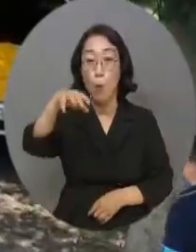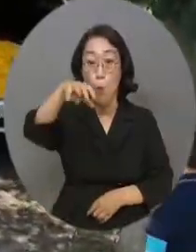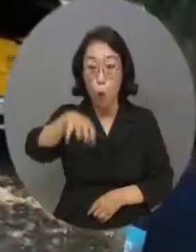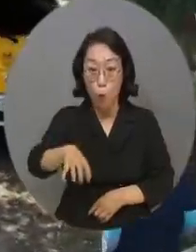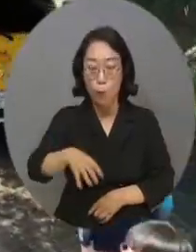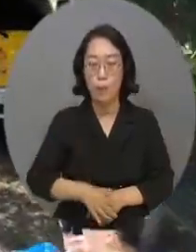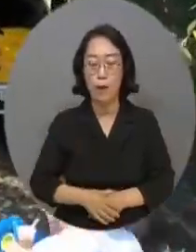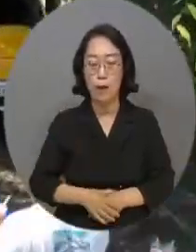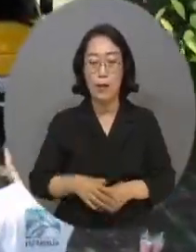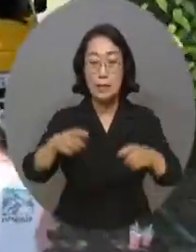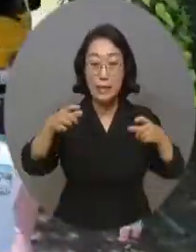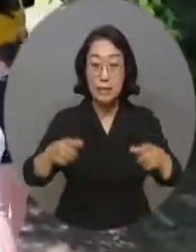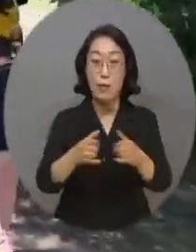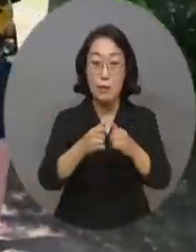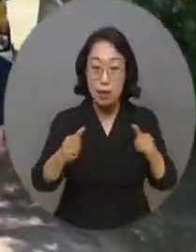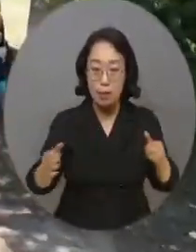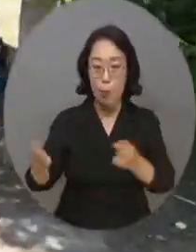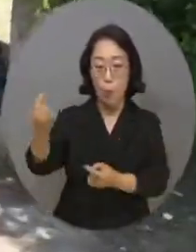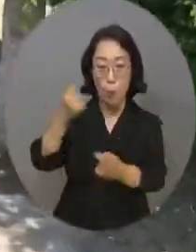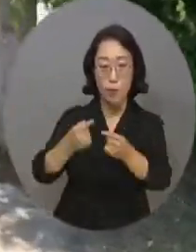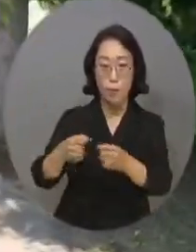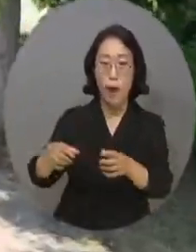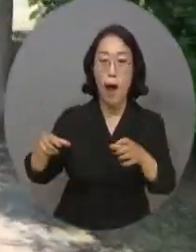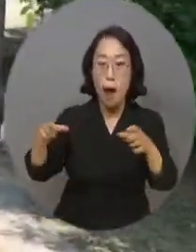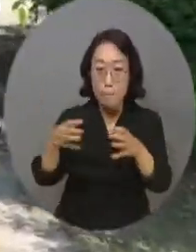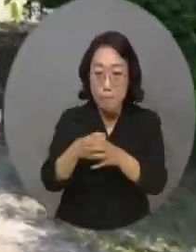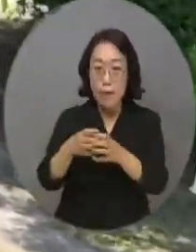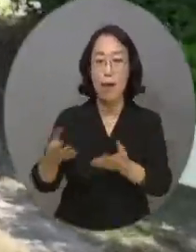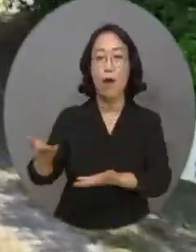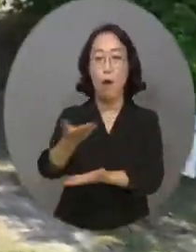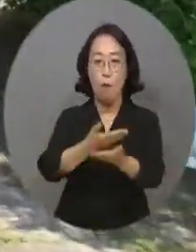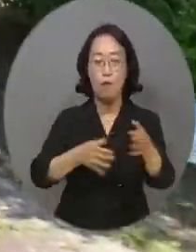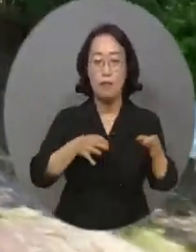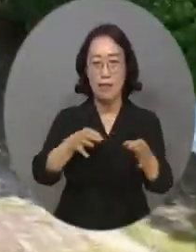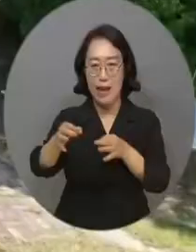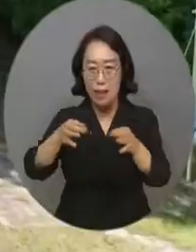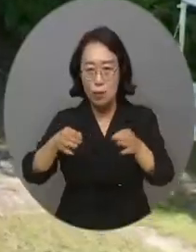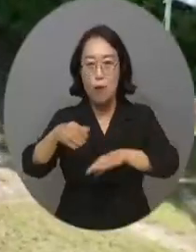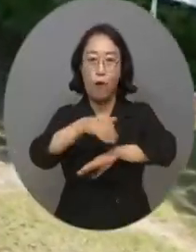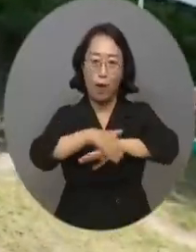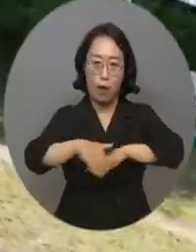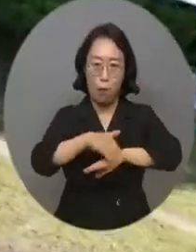이주민과 선주민이 어울려 화합하는 3호 주말 장터를 기획했습니다.